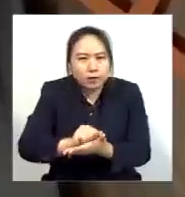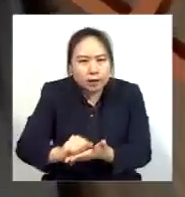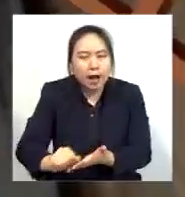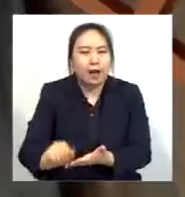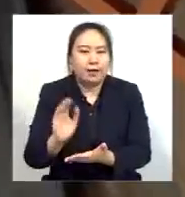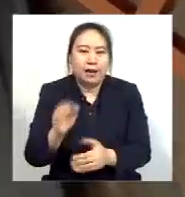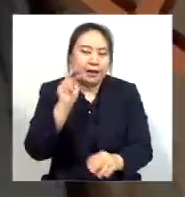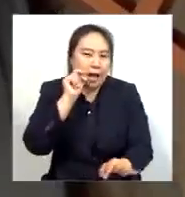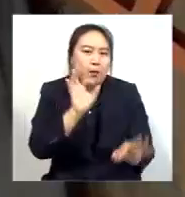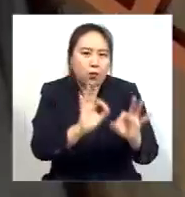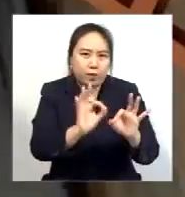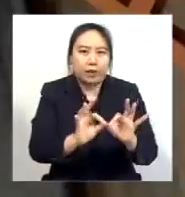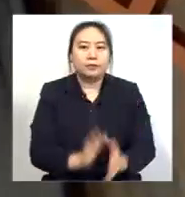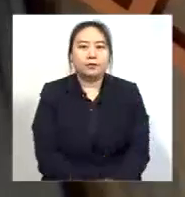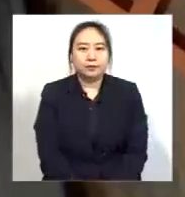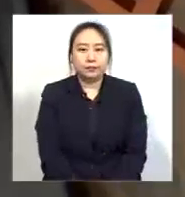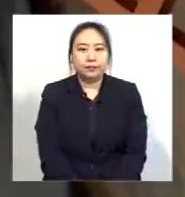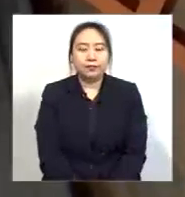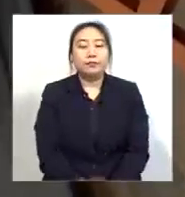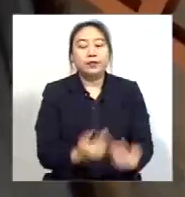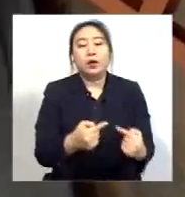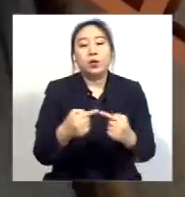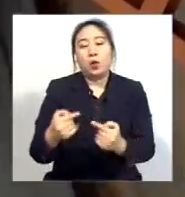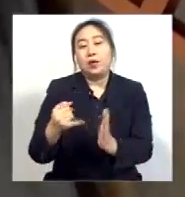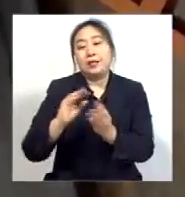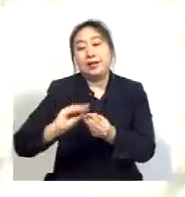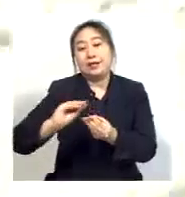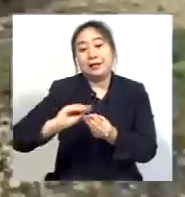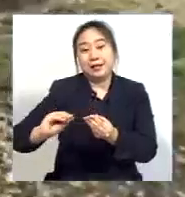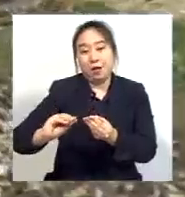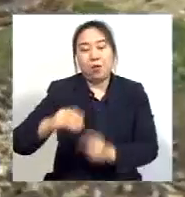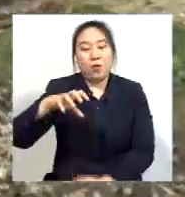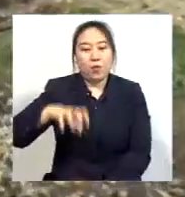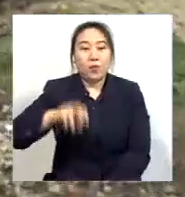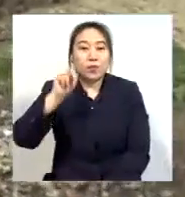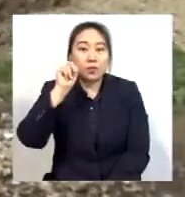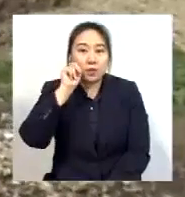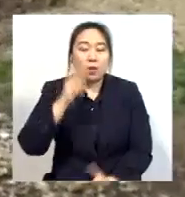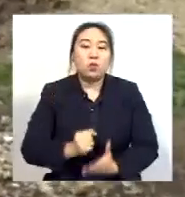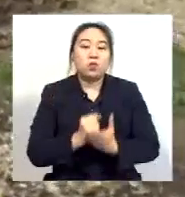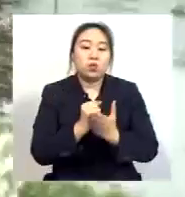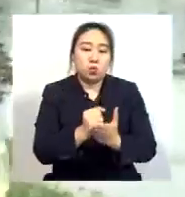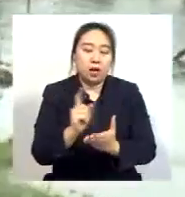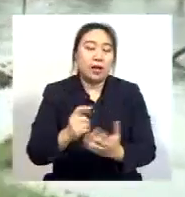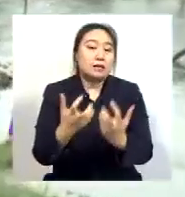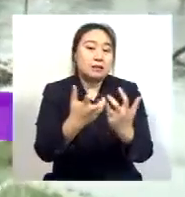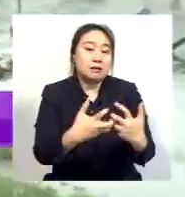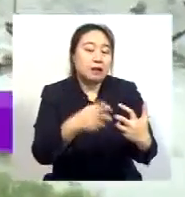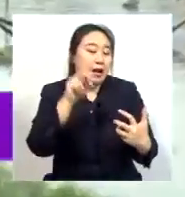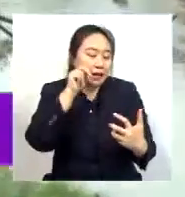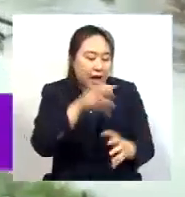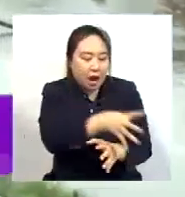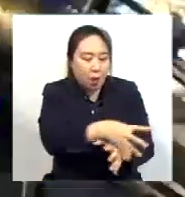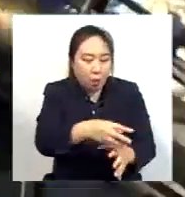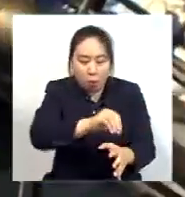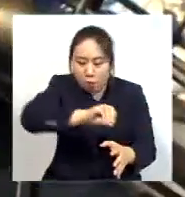างประหยัดและคุ้มค่าด้วยค่ะ ไปต่อที่จังหวัดฉะเชิงเทรานะคะกรมชลประทานก็ช่วยนำเครื่องสูบน้ำไปให้การช่วยเหลือชาวบ้